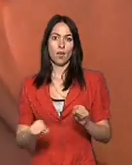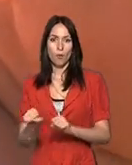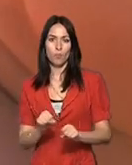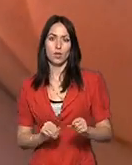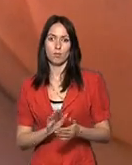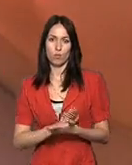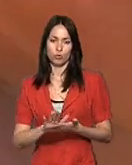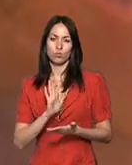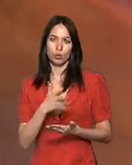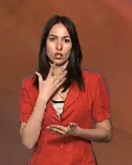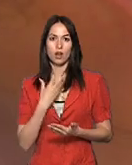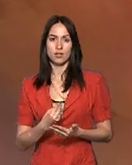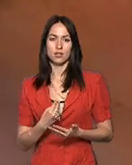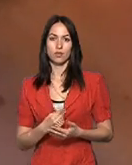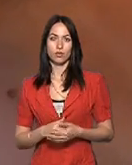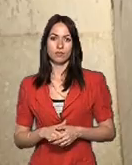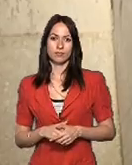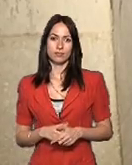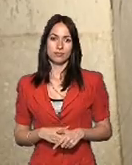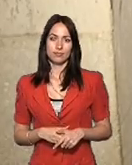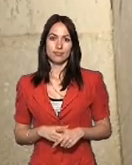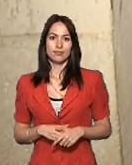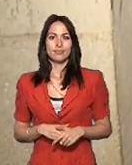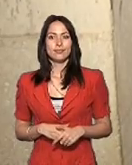буде красиво. Все вимиємо, вичистимо, буде красиво.